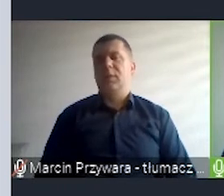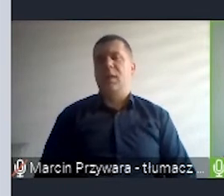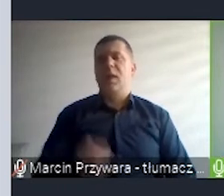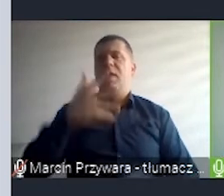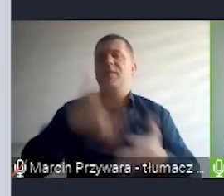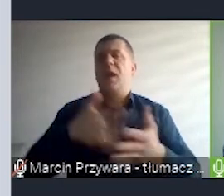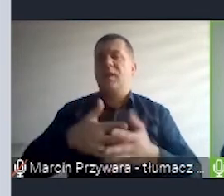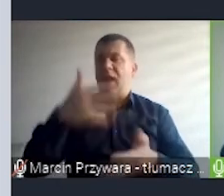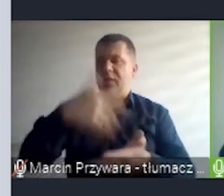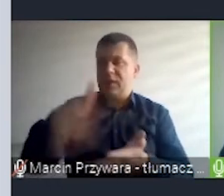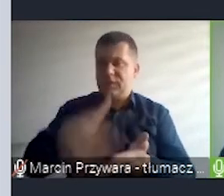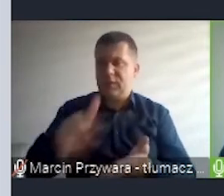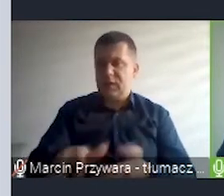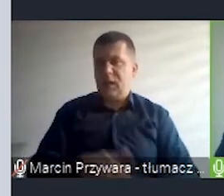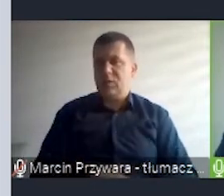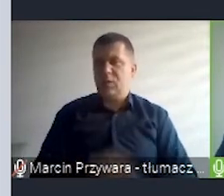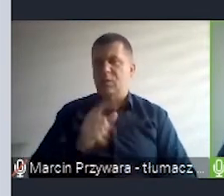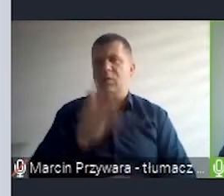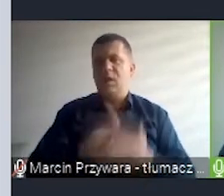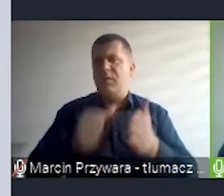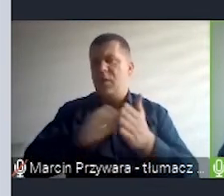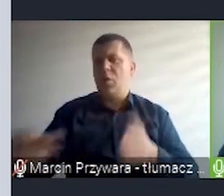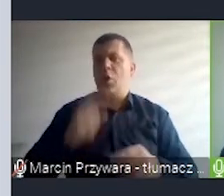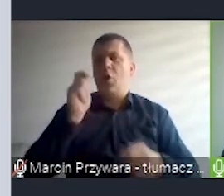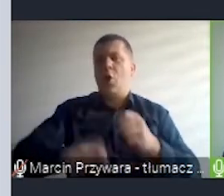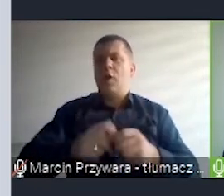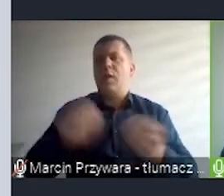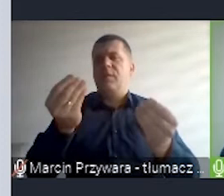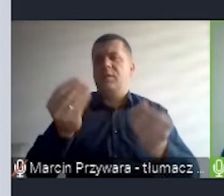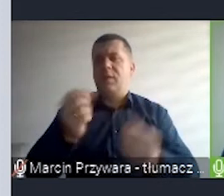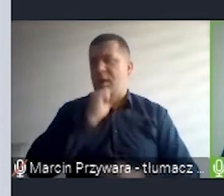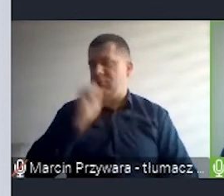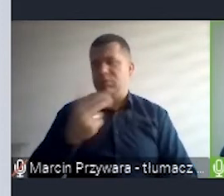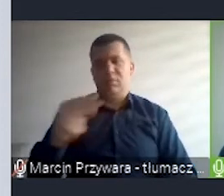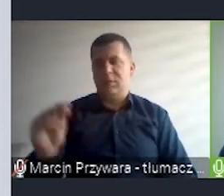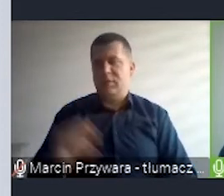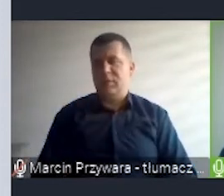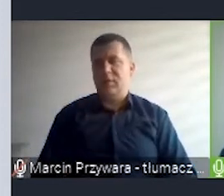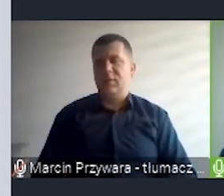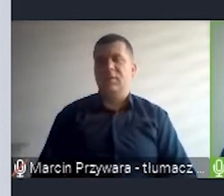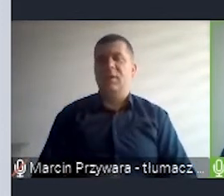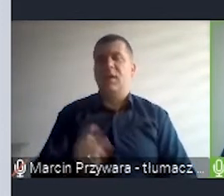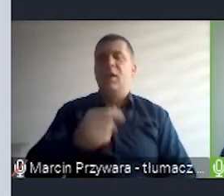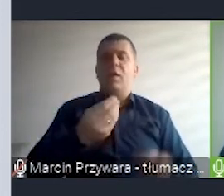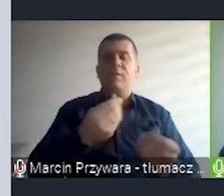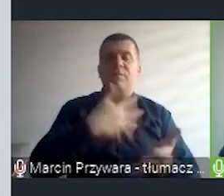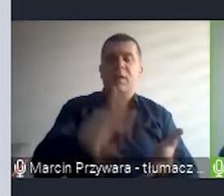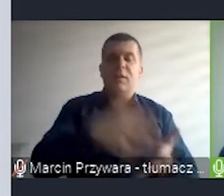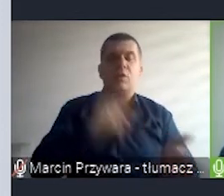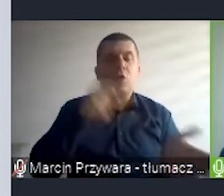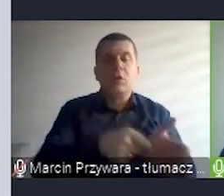weryfikacja wydatków to wyłącznie kontrola finansowa. Absolutnie. Weryfikacja wydatków dotyczy